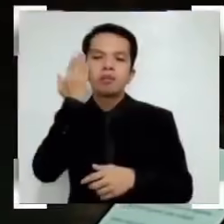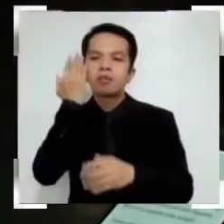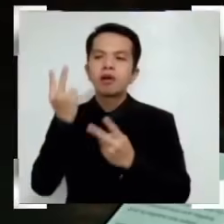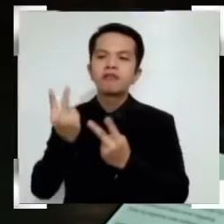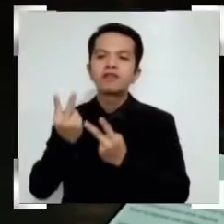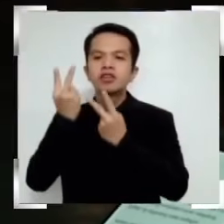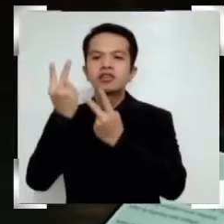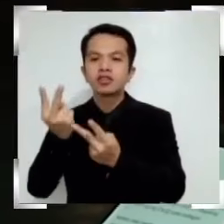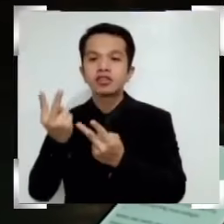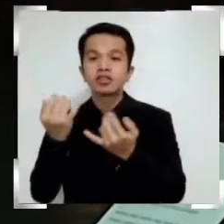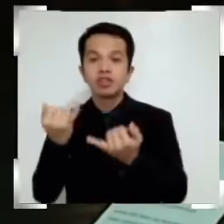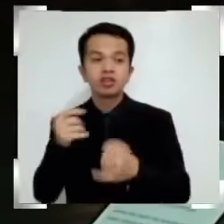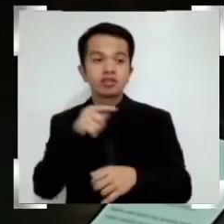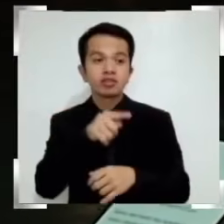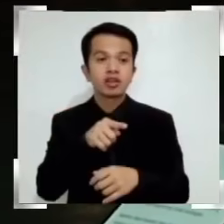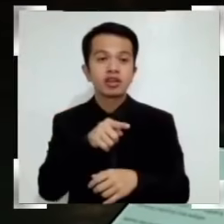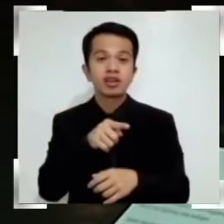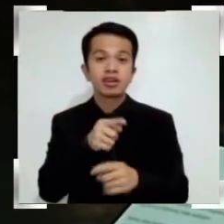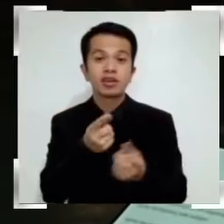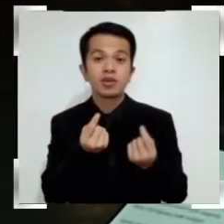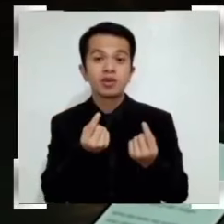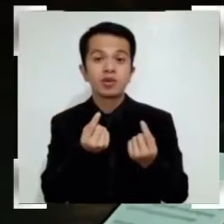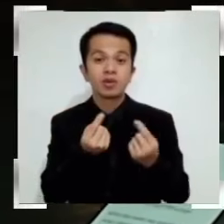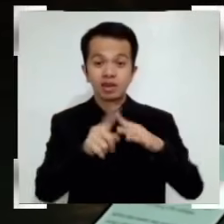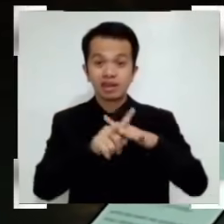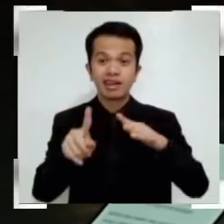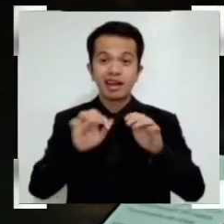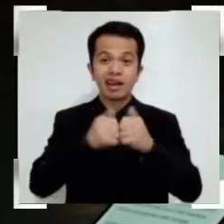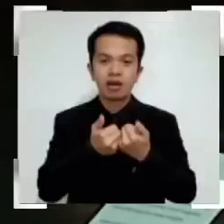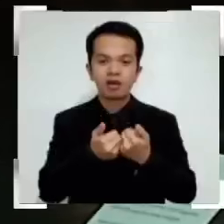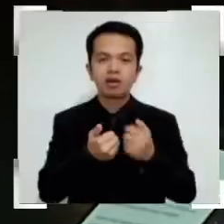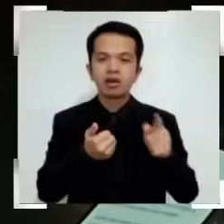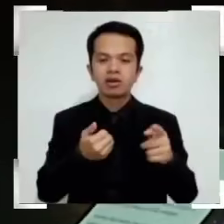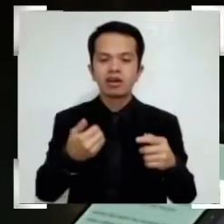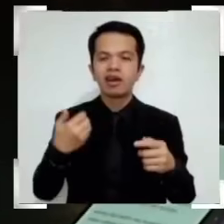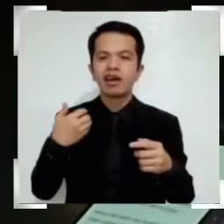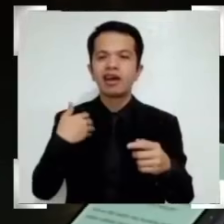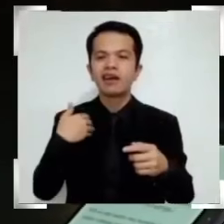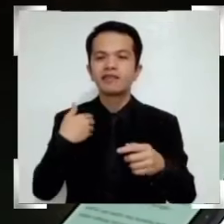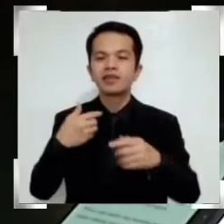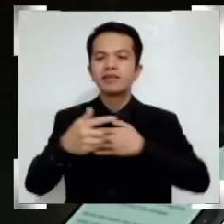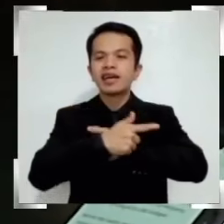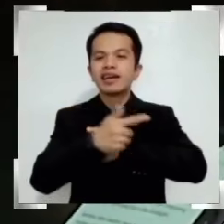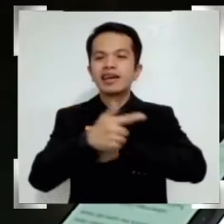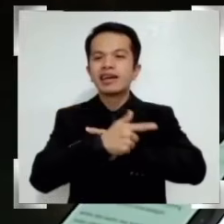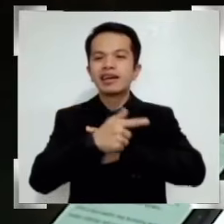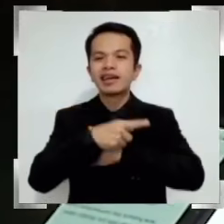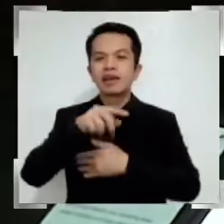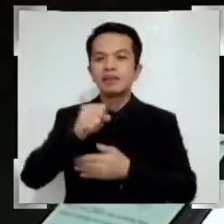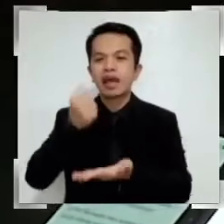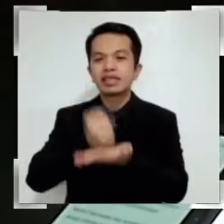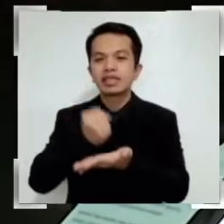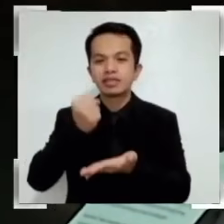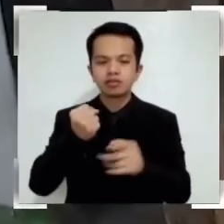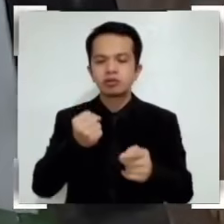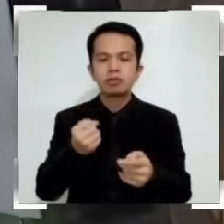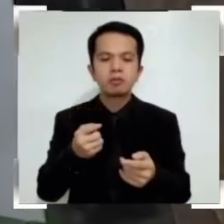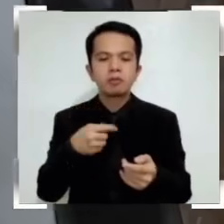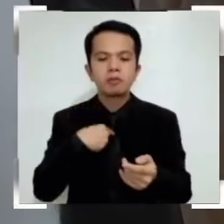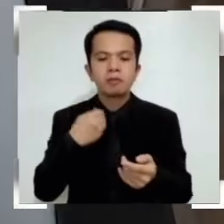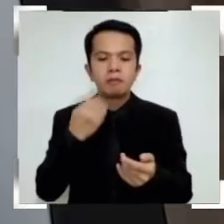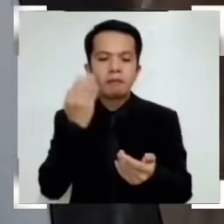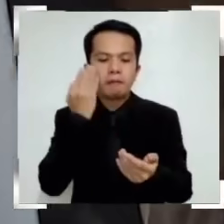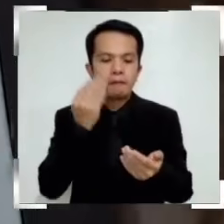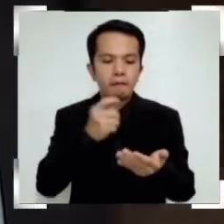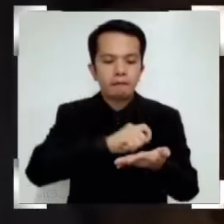Ginaya niya yung tatak nung, di ba, may gate pass doon na tinatatak. Ginaya niya lang yun ng ballpen niya.